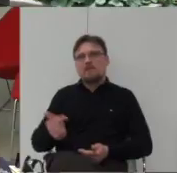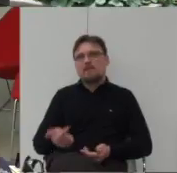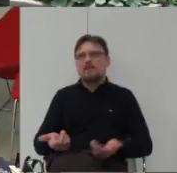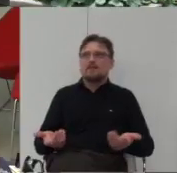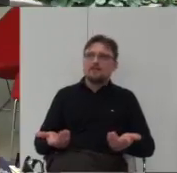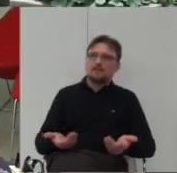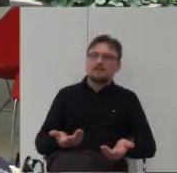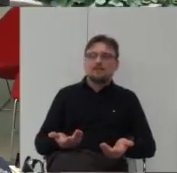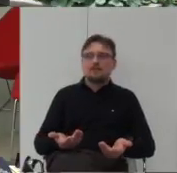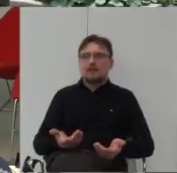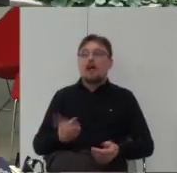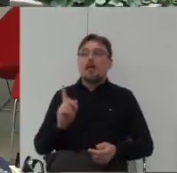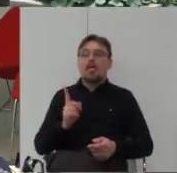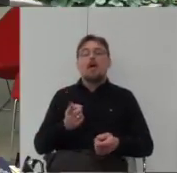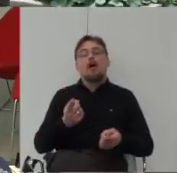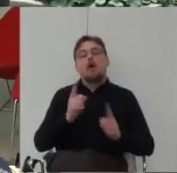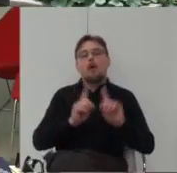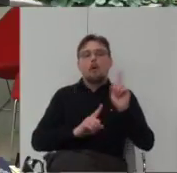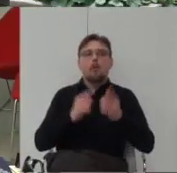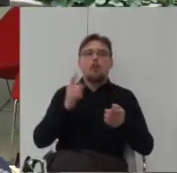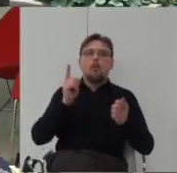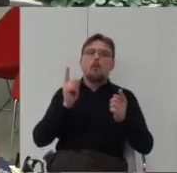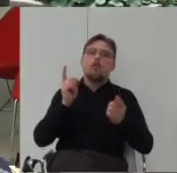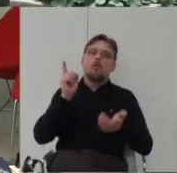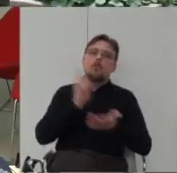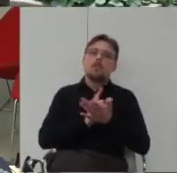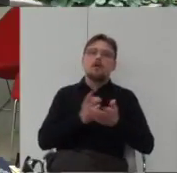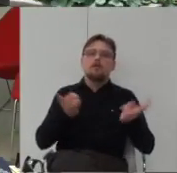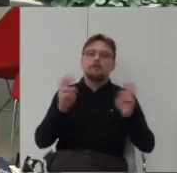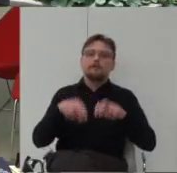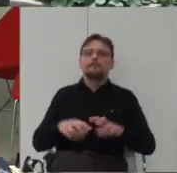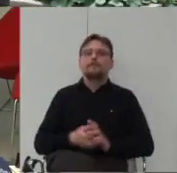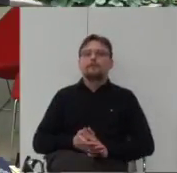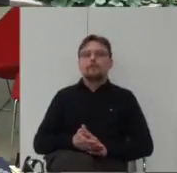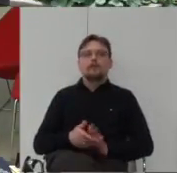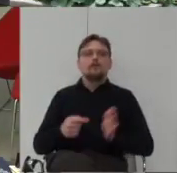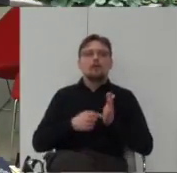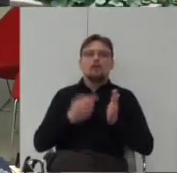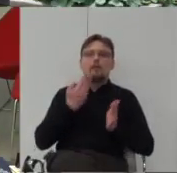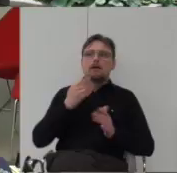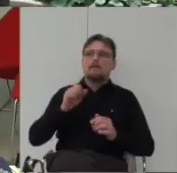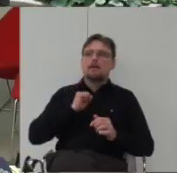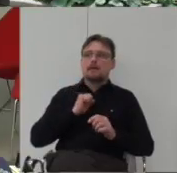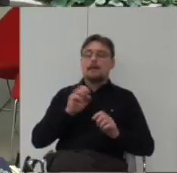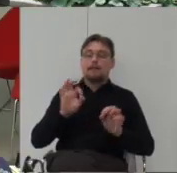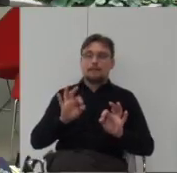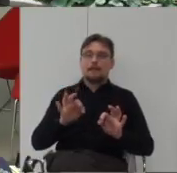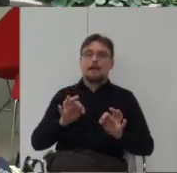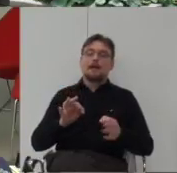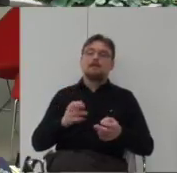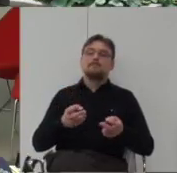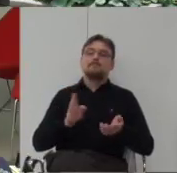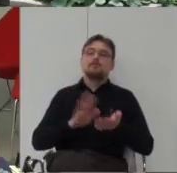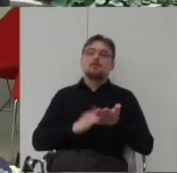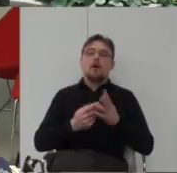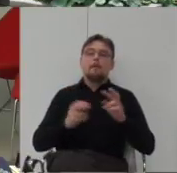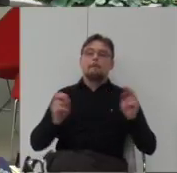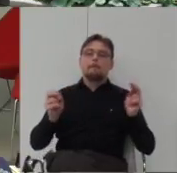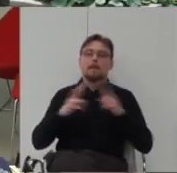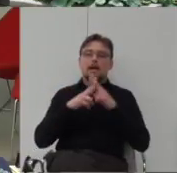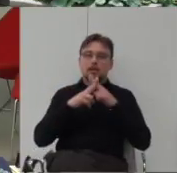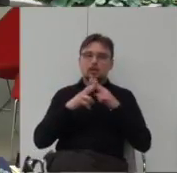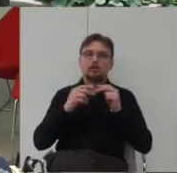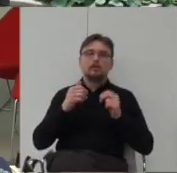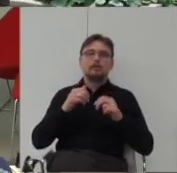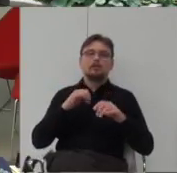Niemniej ogród zaistniał i myślę, że to jest bardzo fajne. Jest przykład paryski, gdzie mer Paryża